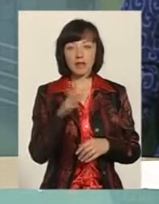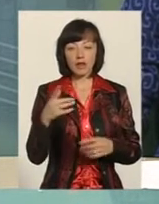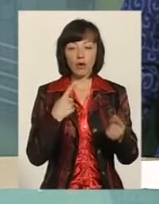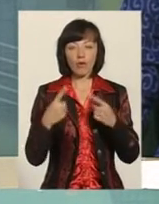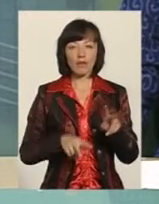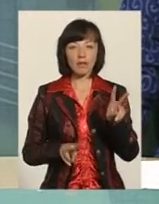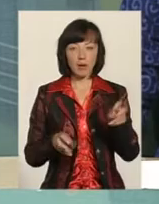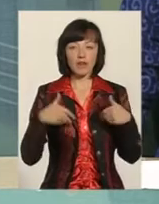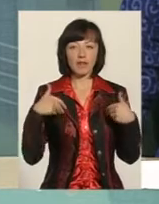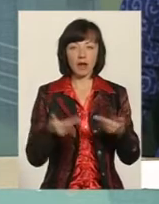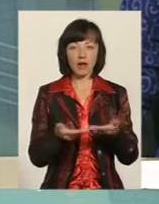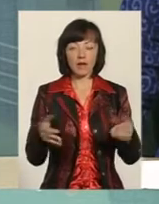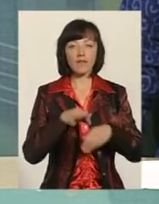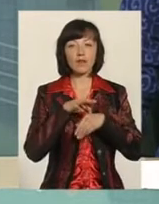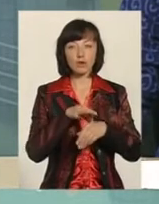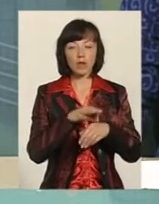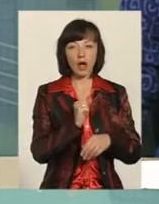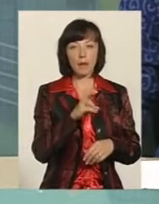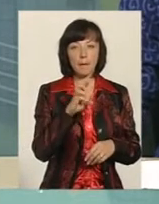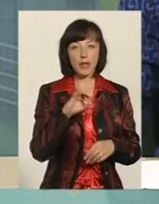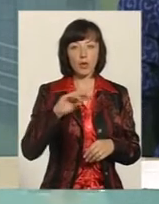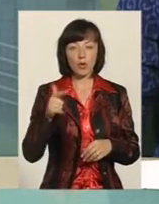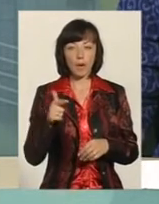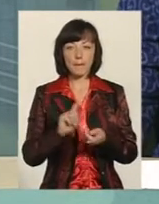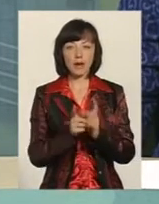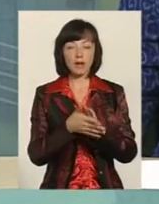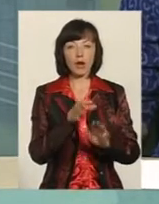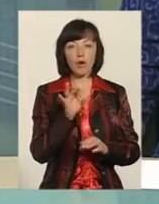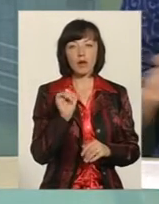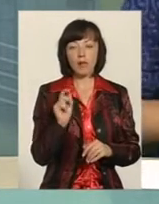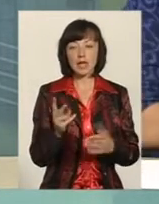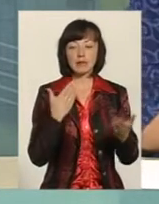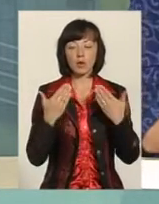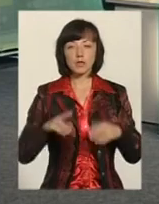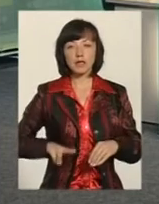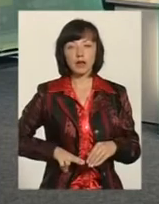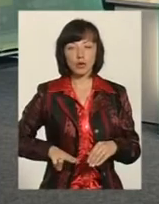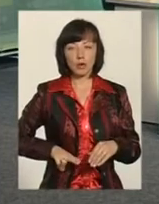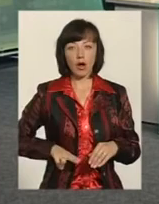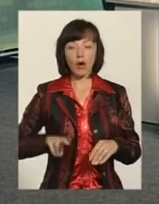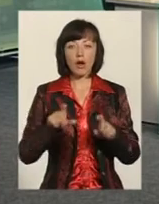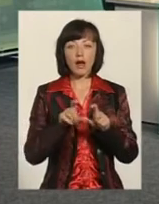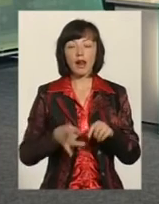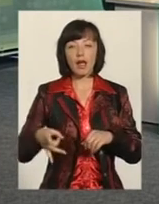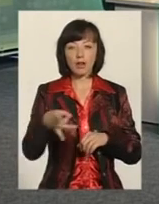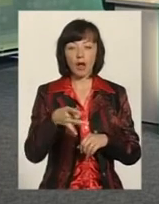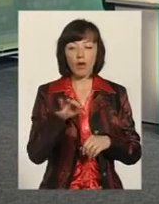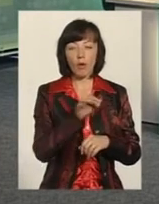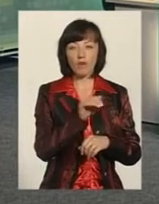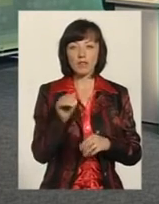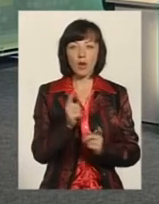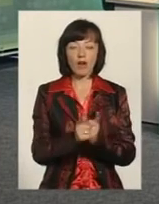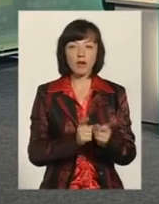у темі. Вітаю вас, я Анна Бендюк, переклад на жестову мову Ольга Рибак. Спілкуємося із директором регіонального офісу